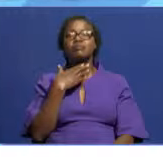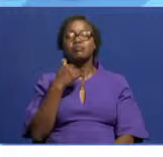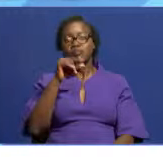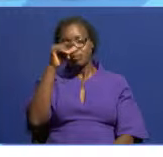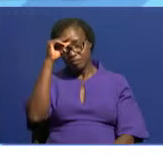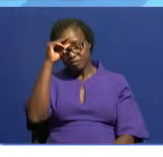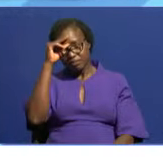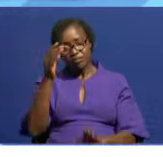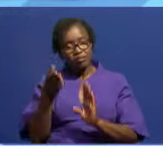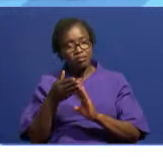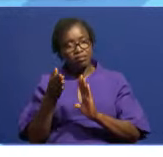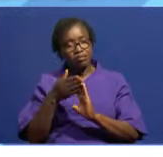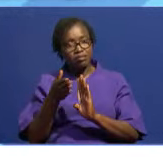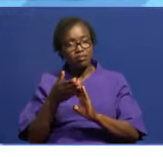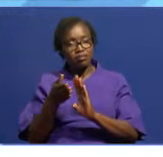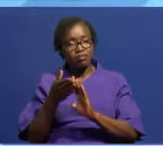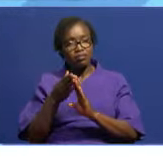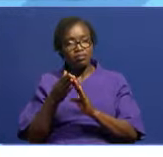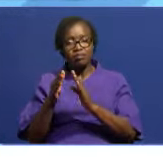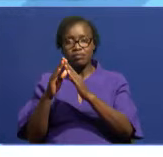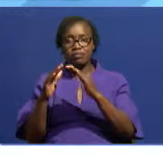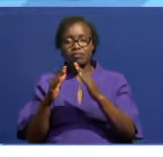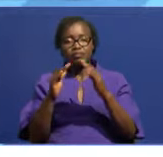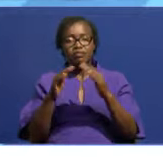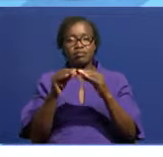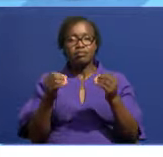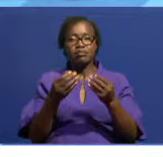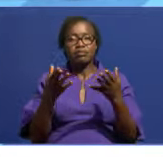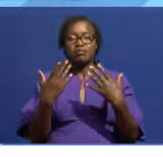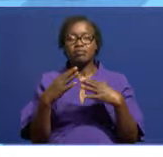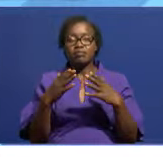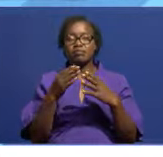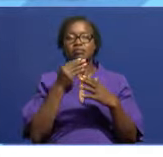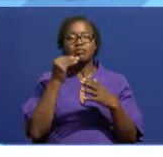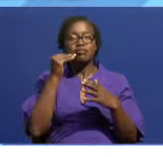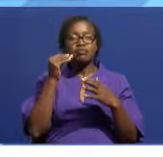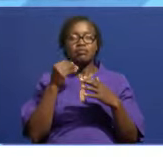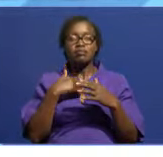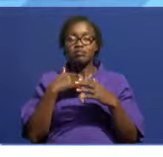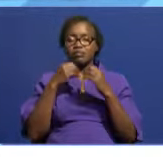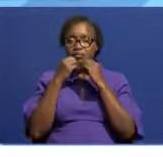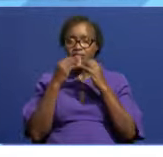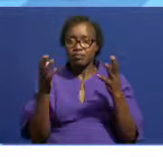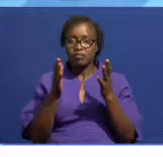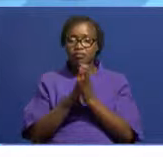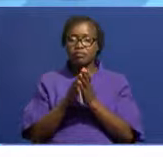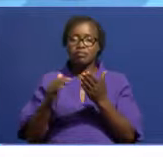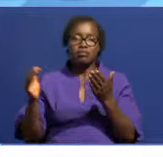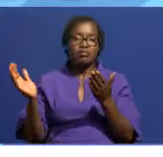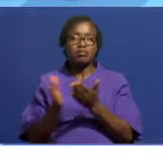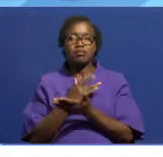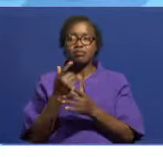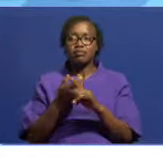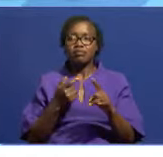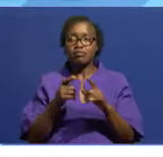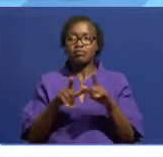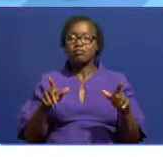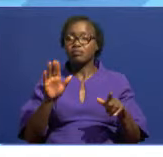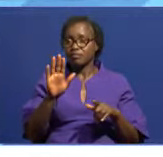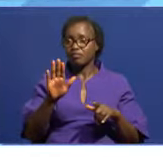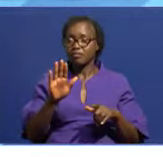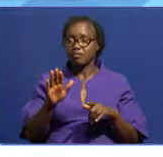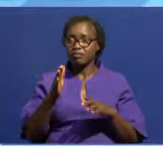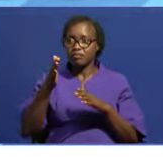serikali kuharakisha shughuli ya kuwapa makazi mbadala watu walioachwa bila makazi, wakiwemo wale waliofurushwa kutoka kwenye ardhi